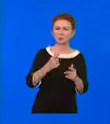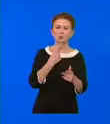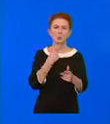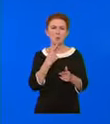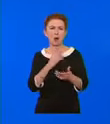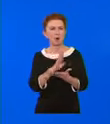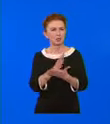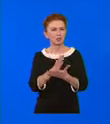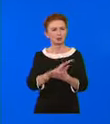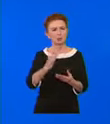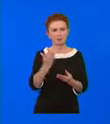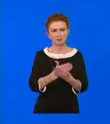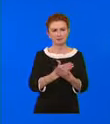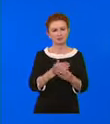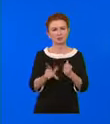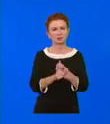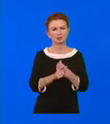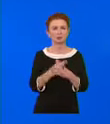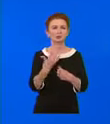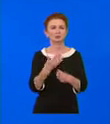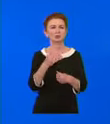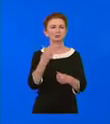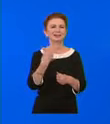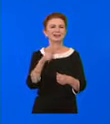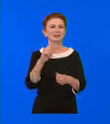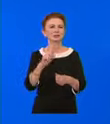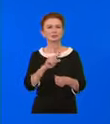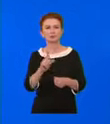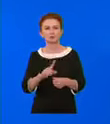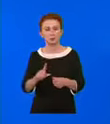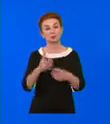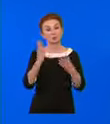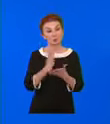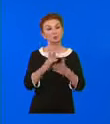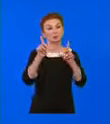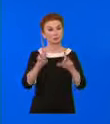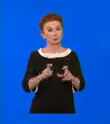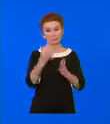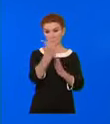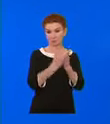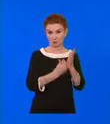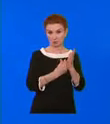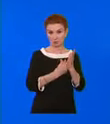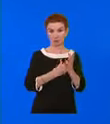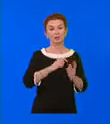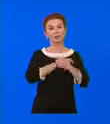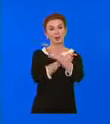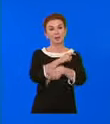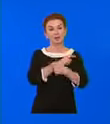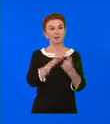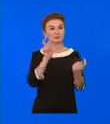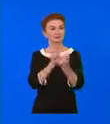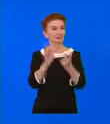75 miliardów złotych. Przypomnę, że już ruszył program również tarczy antykryzysowej, który jest dobrym dopełnieniem